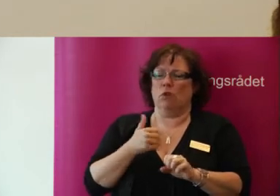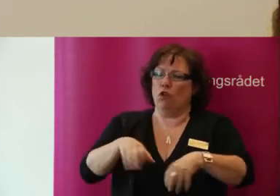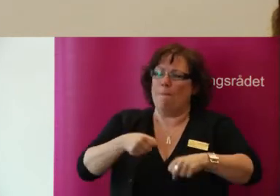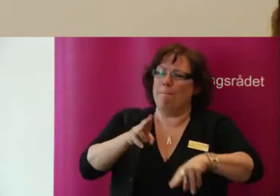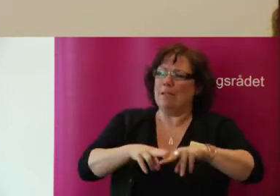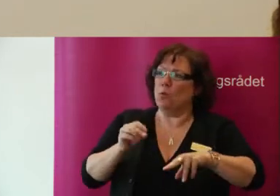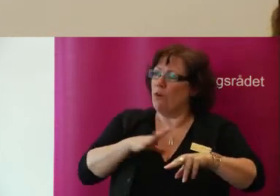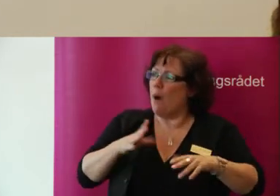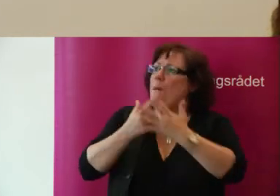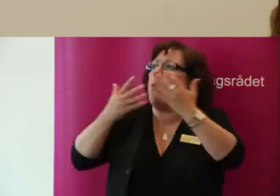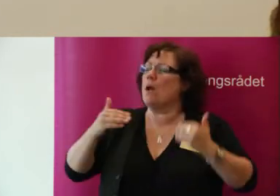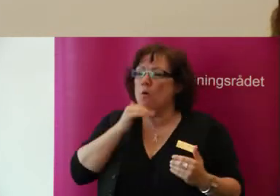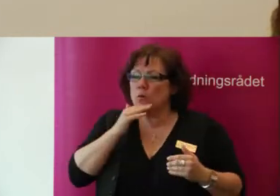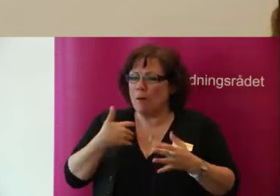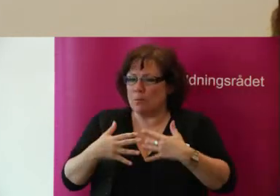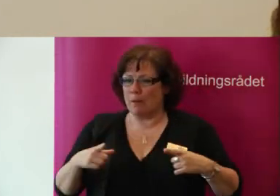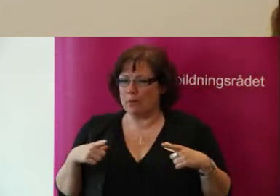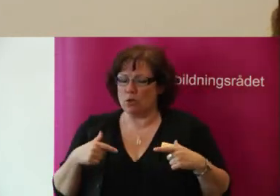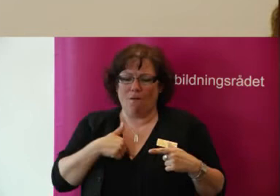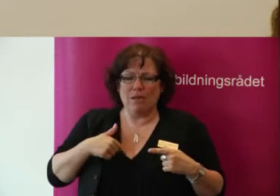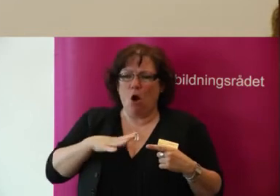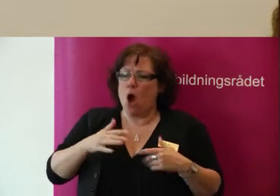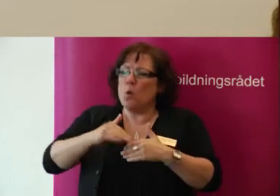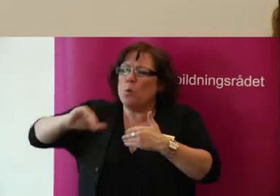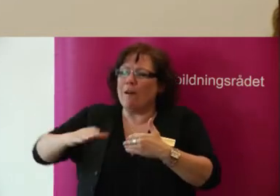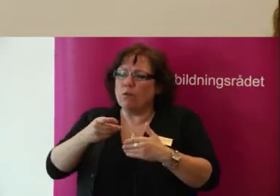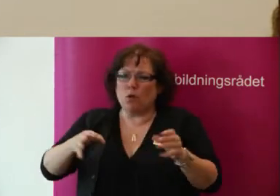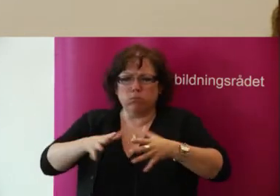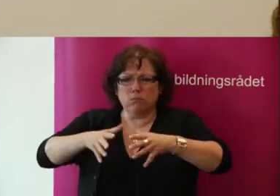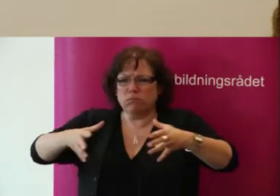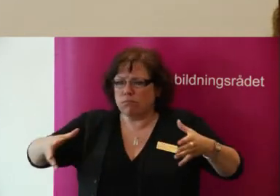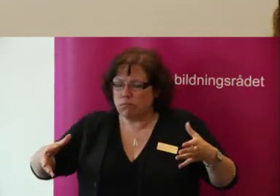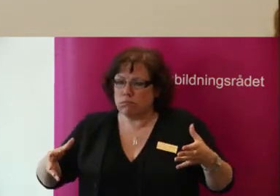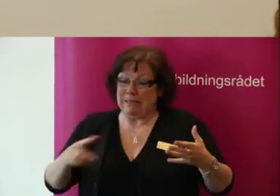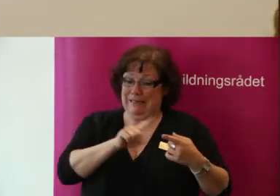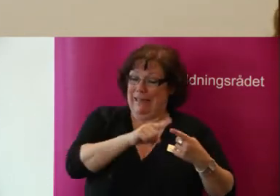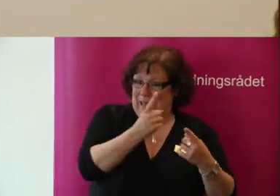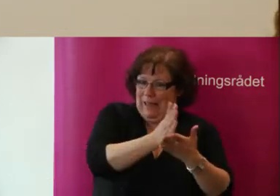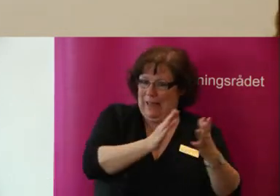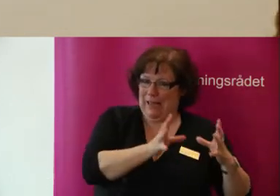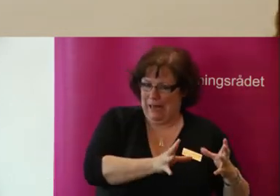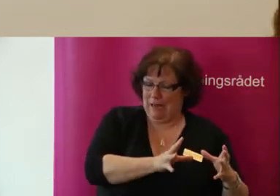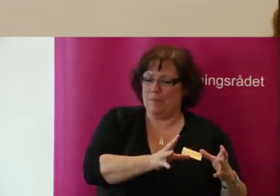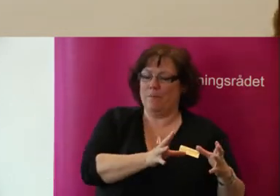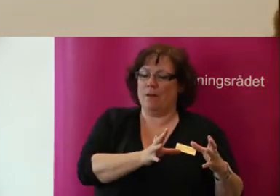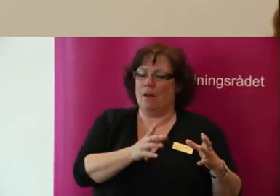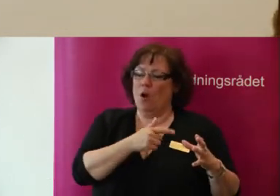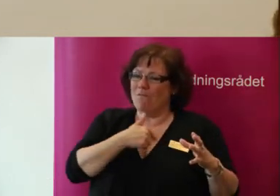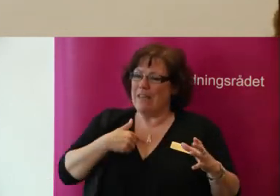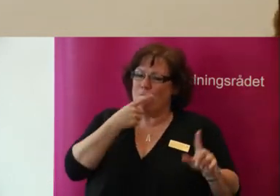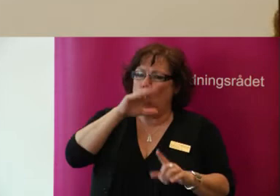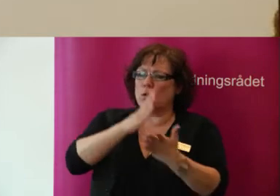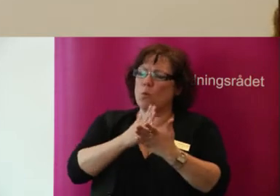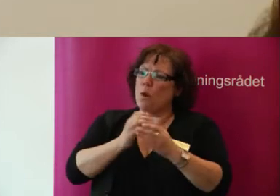ungdomsarbetslösheten någonsin. Vi har ett utanförskap som växer. Det är ju det ena benet. Där folkhögskolan borde kunna ta en